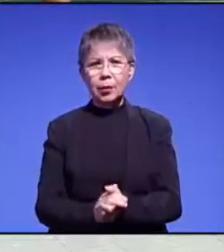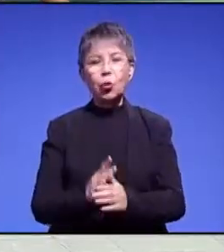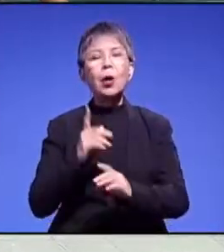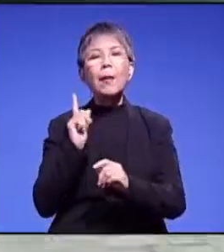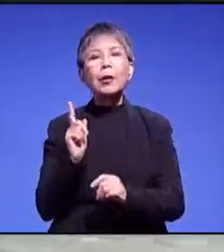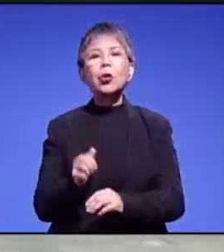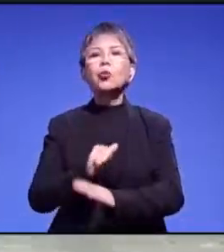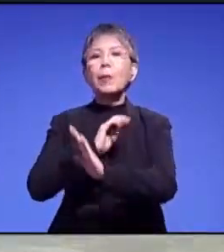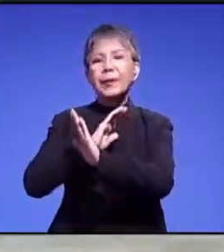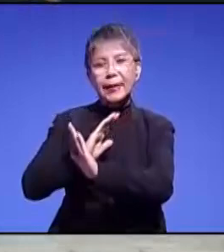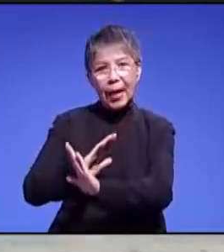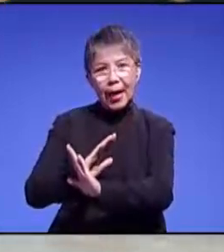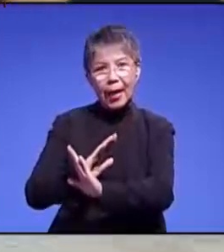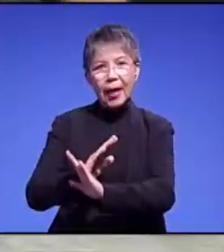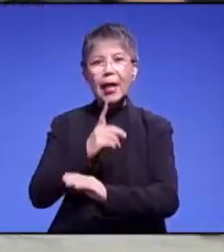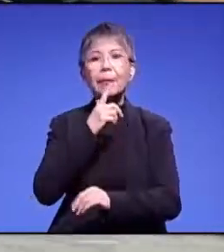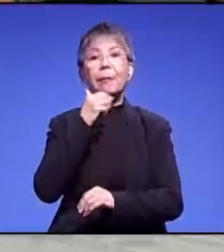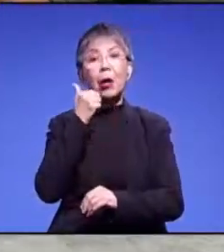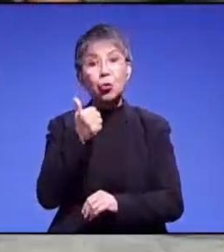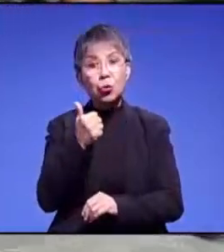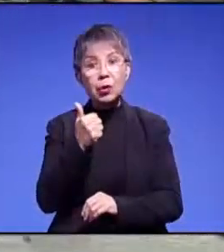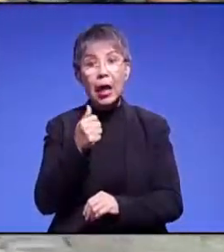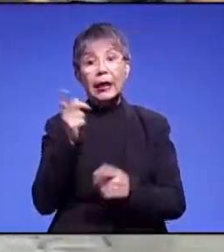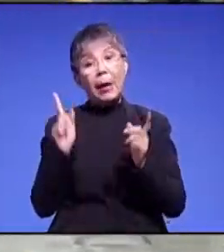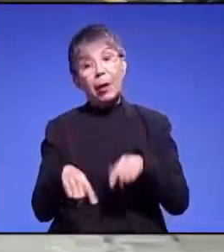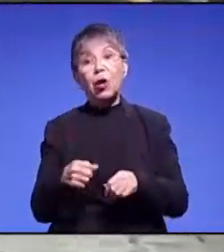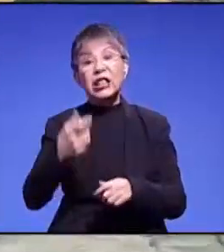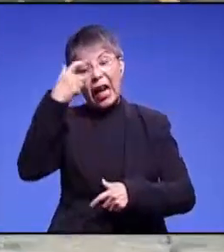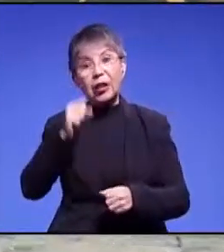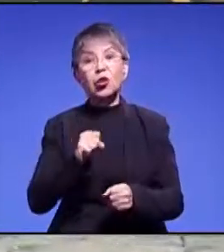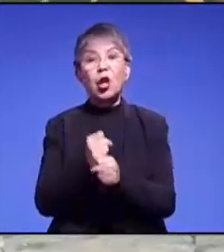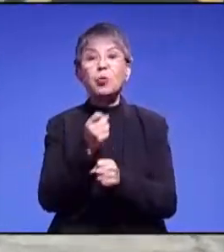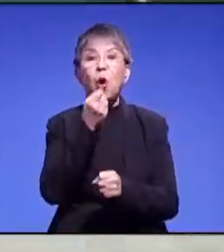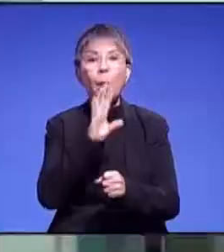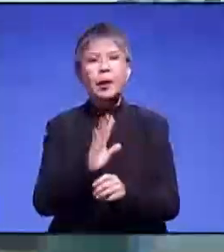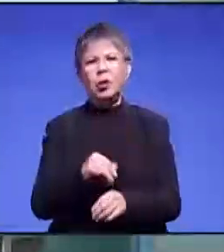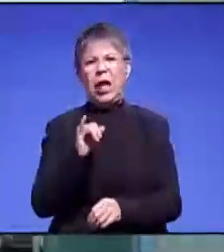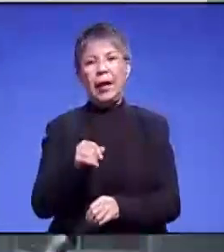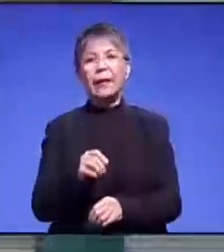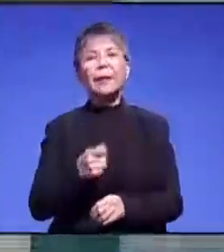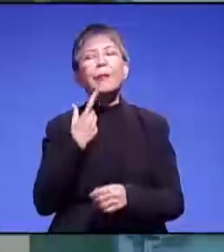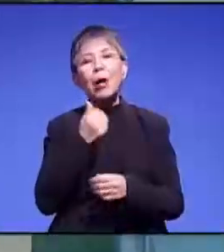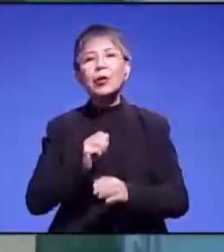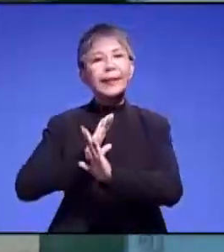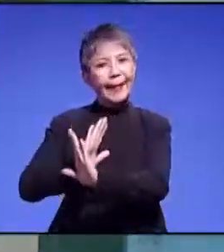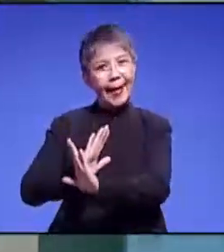mencegah lebih baik dari mengobati, bukan? Rian Fernando, Nico Reano, Saiful Rizal, Tangerang, Banten.